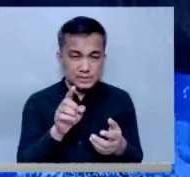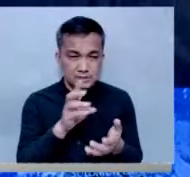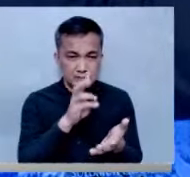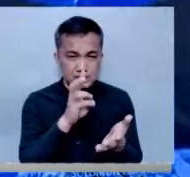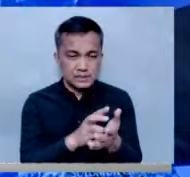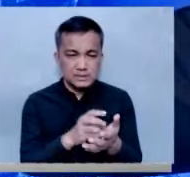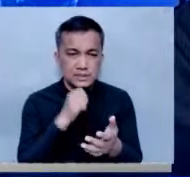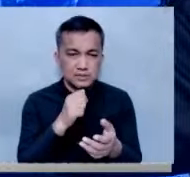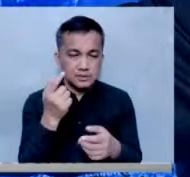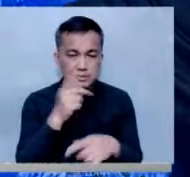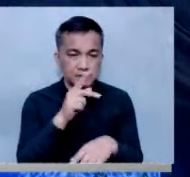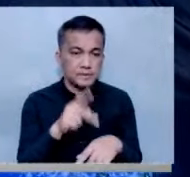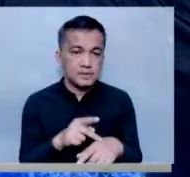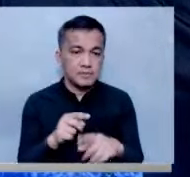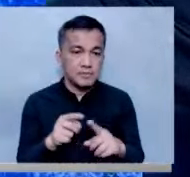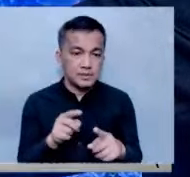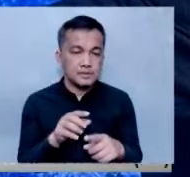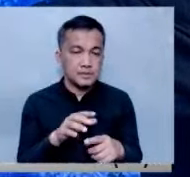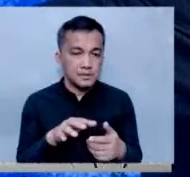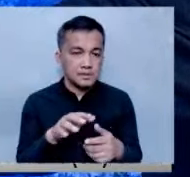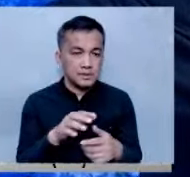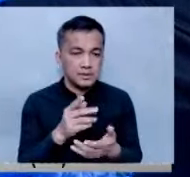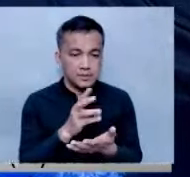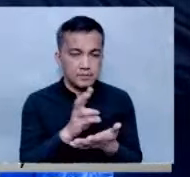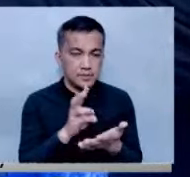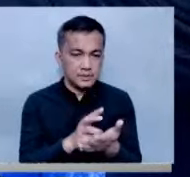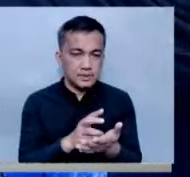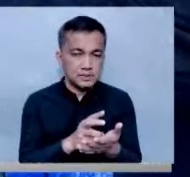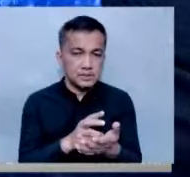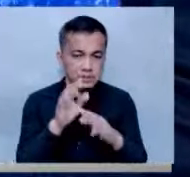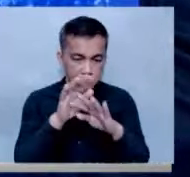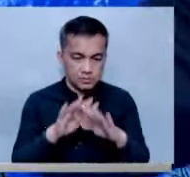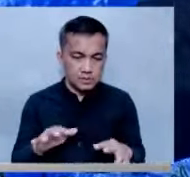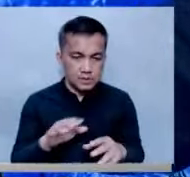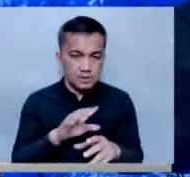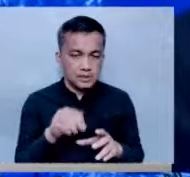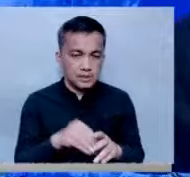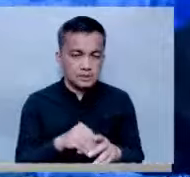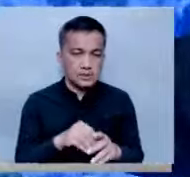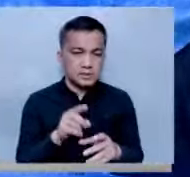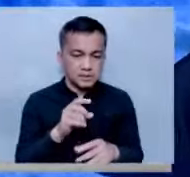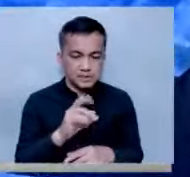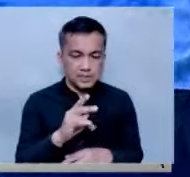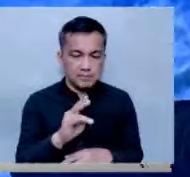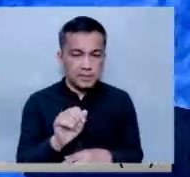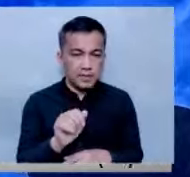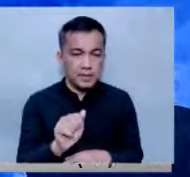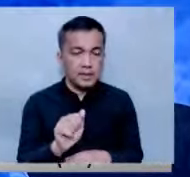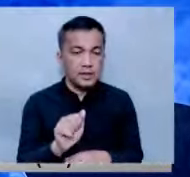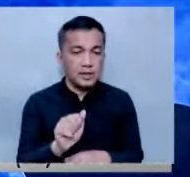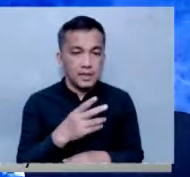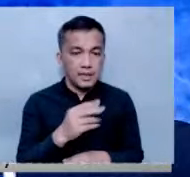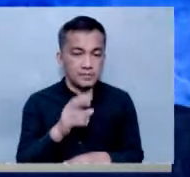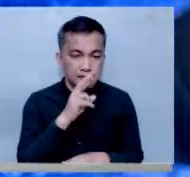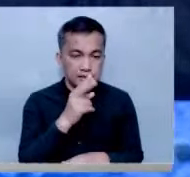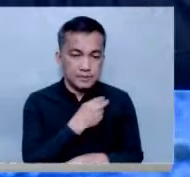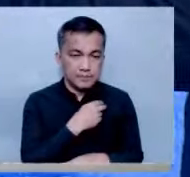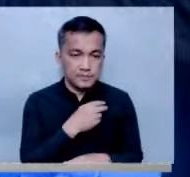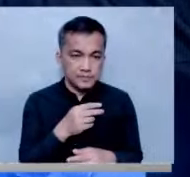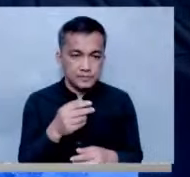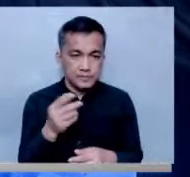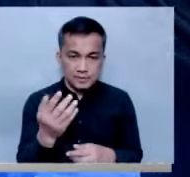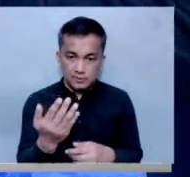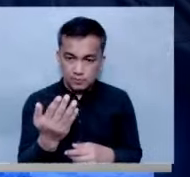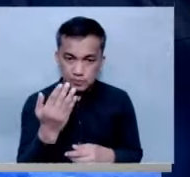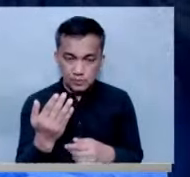Pilipinas, ha? Maging dito sa part na ito ng Southeast Asia, kasama ang Sabah at ang Vietnam. Mag-zoom in lang po tayo na konti. Yan po yung Pilipinas. Yan po